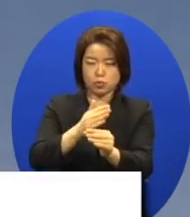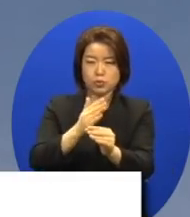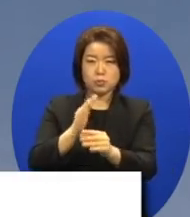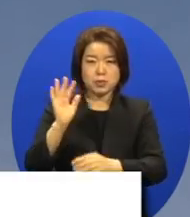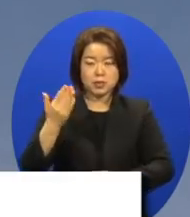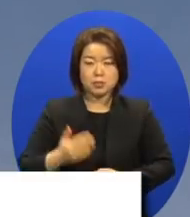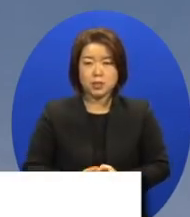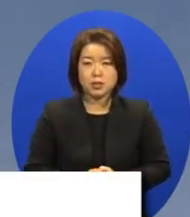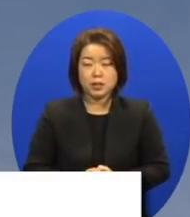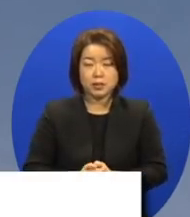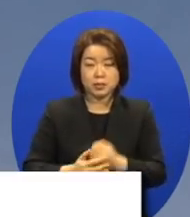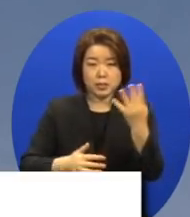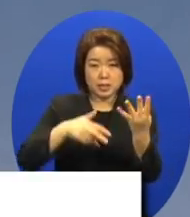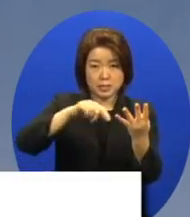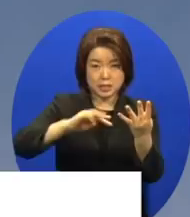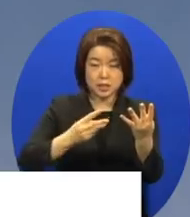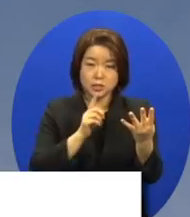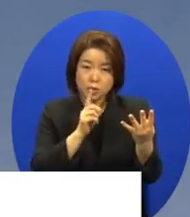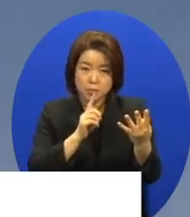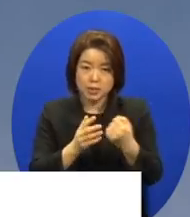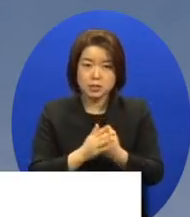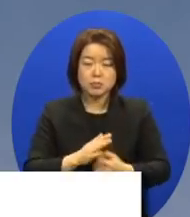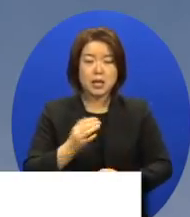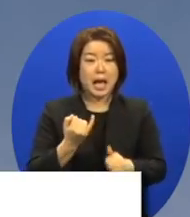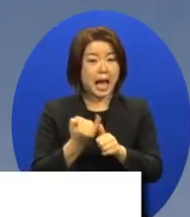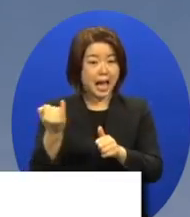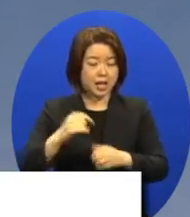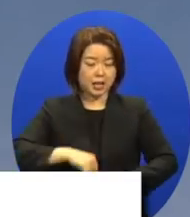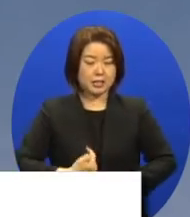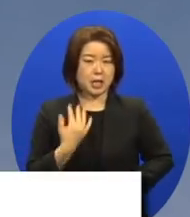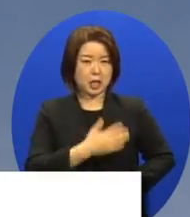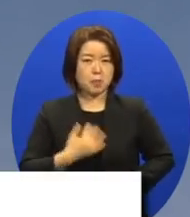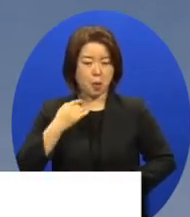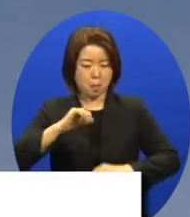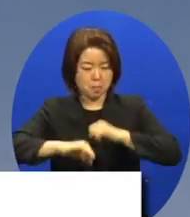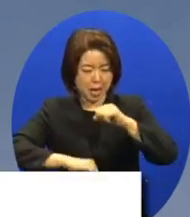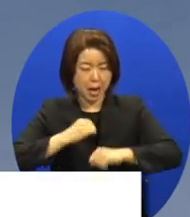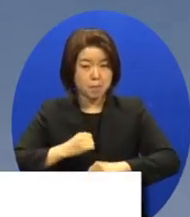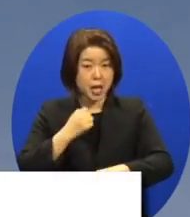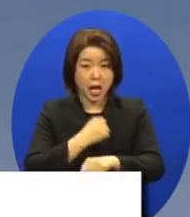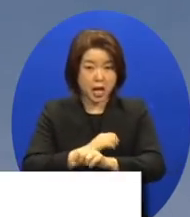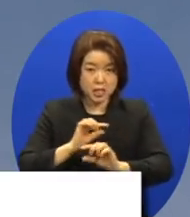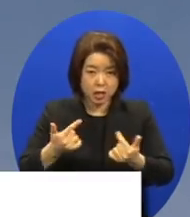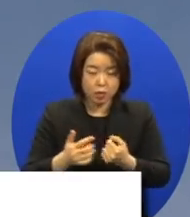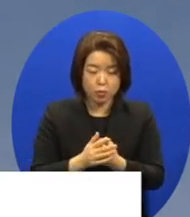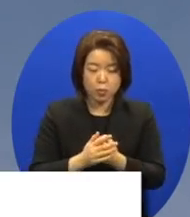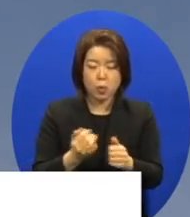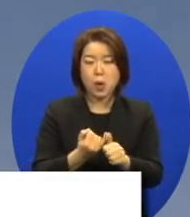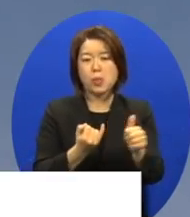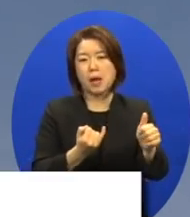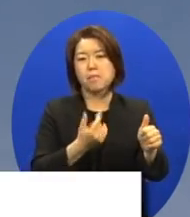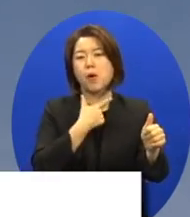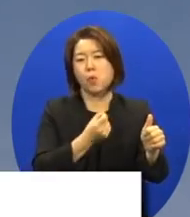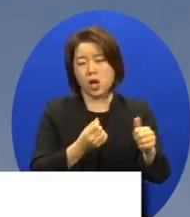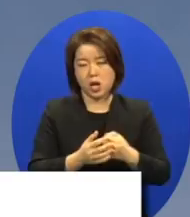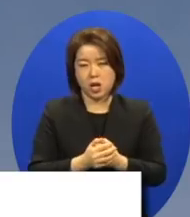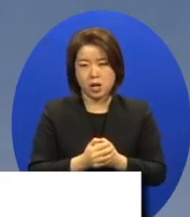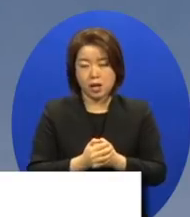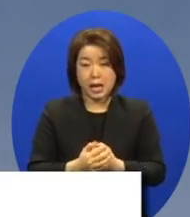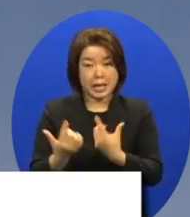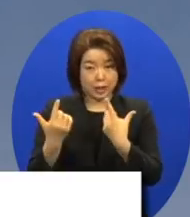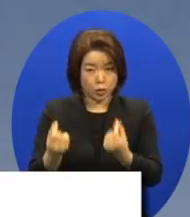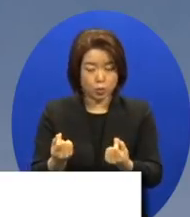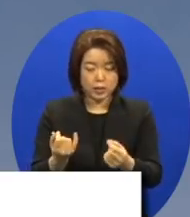4절 말씀에 아내가 자기 몸을 자기 마음대로 주장하지 못하고 남편이 주장합니다 마찬가지로